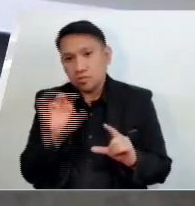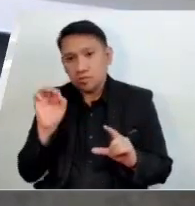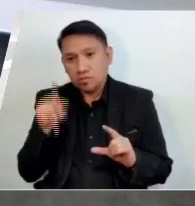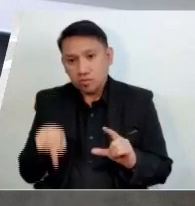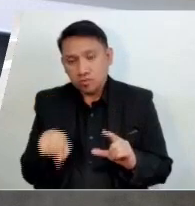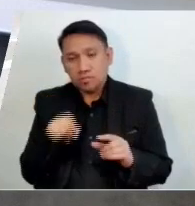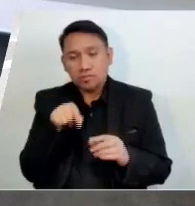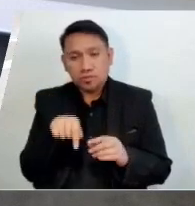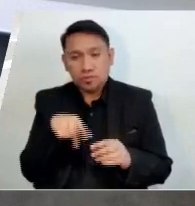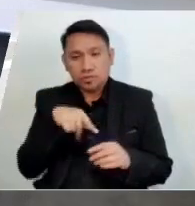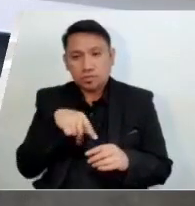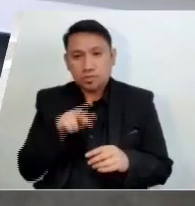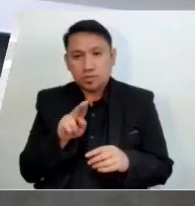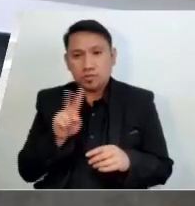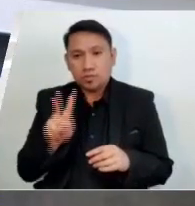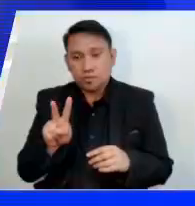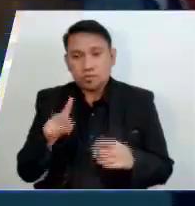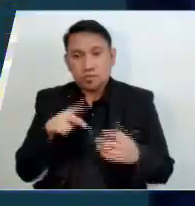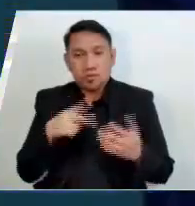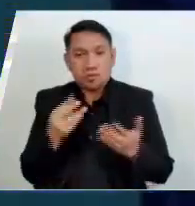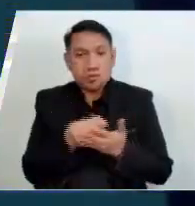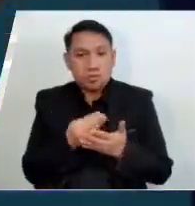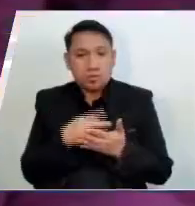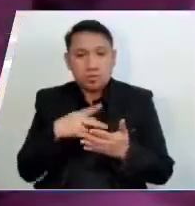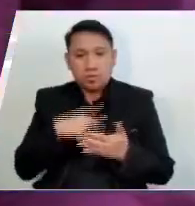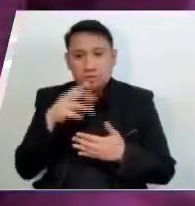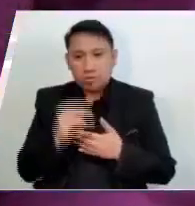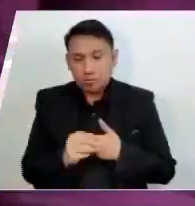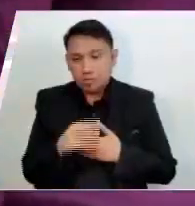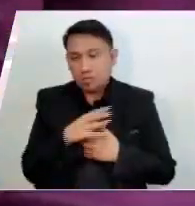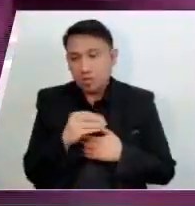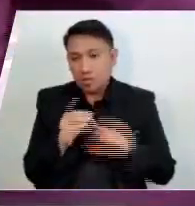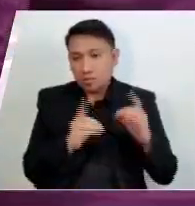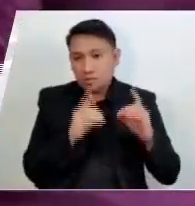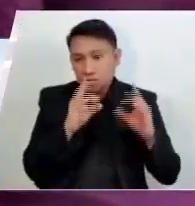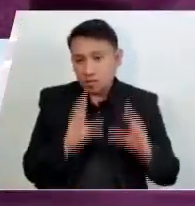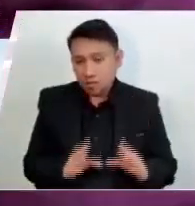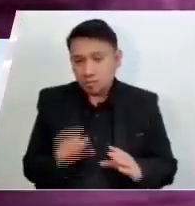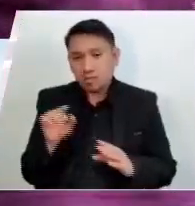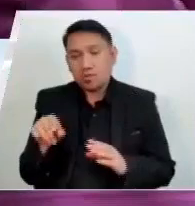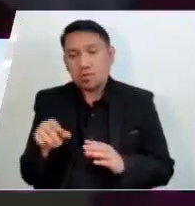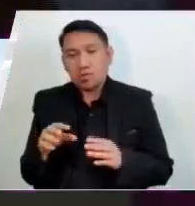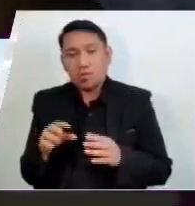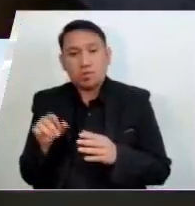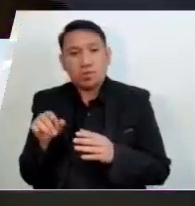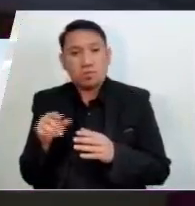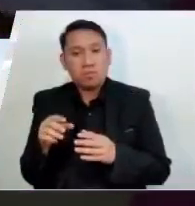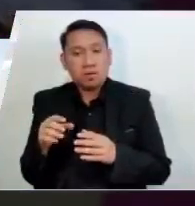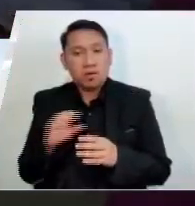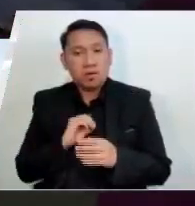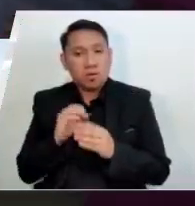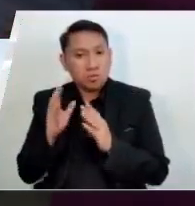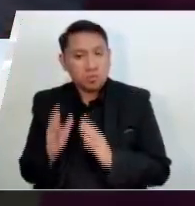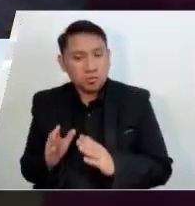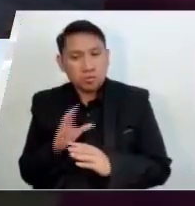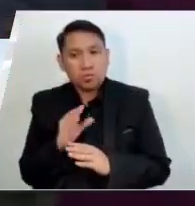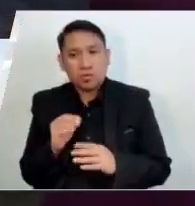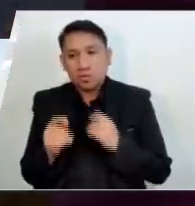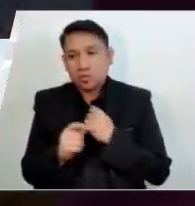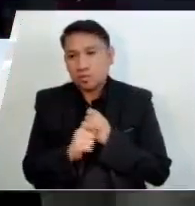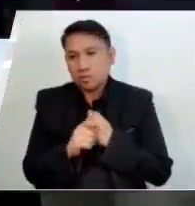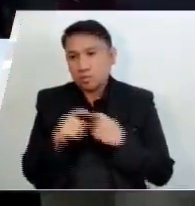Modernization Program. Humirit ang mga grupo ng mga driver, operator at commuter ng Temporary Restraining Order o